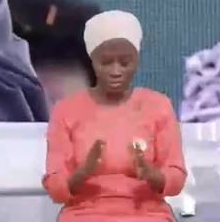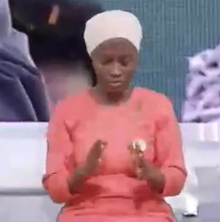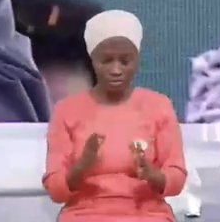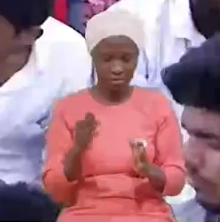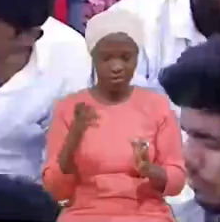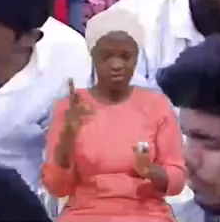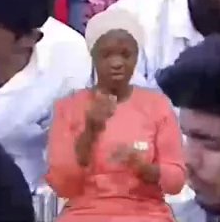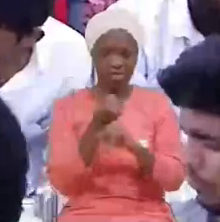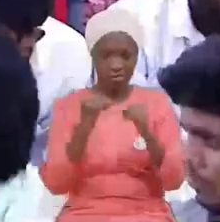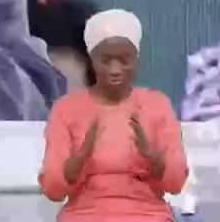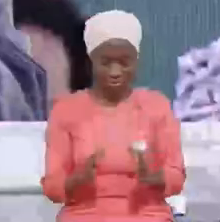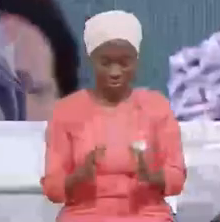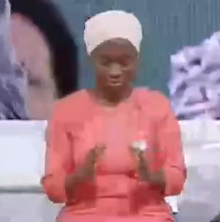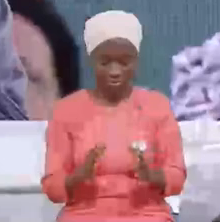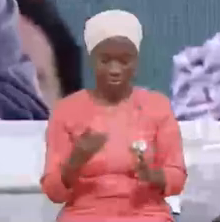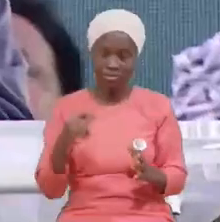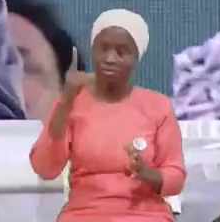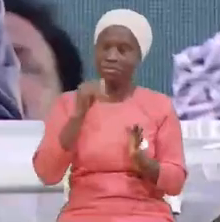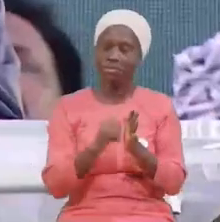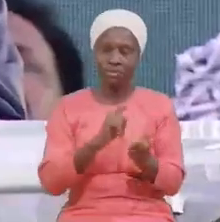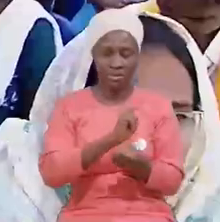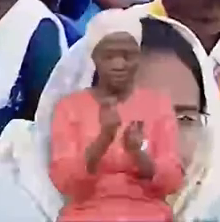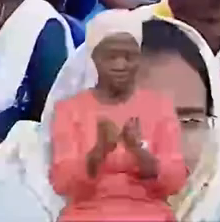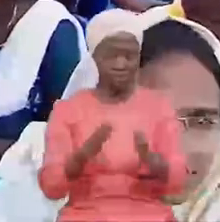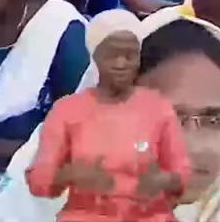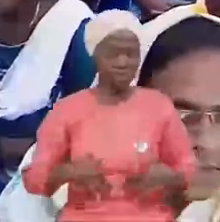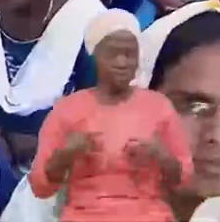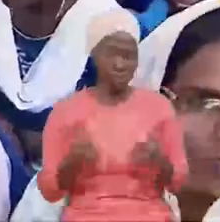Rédempteur. Celui qui transforme des vies,